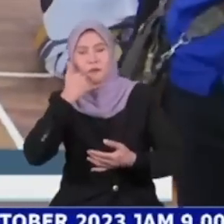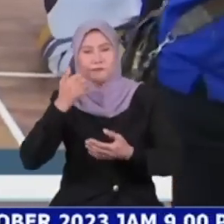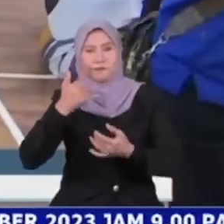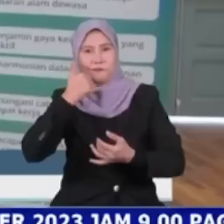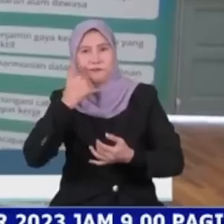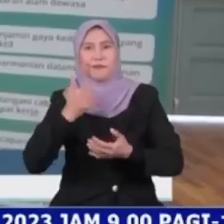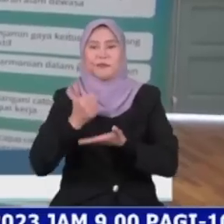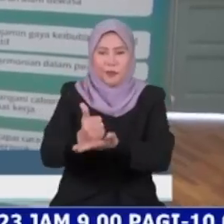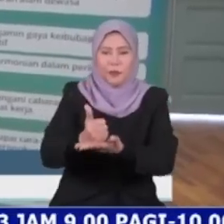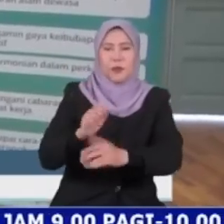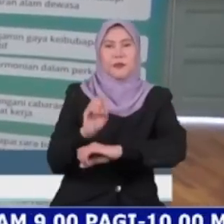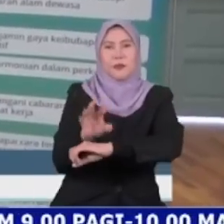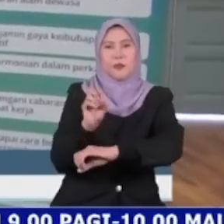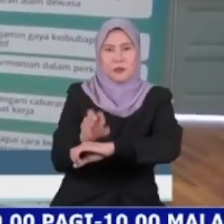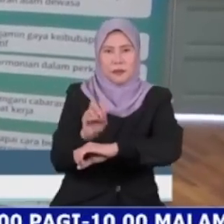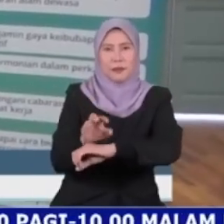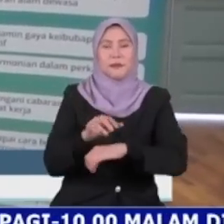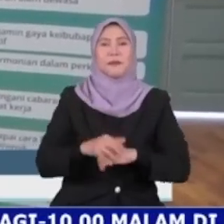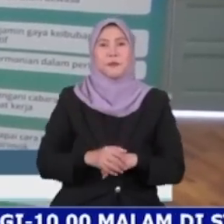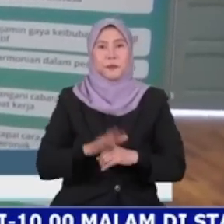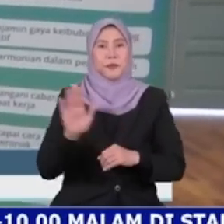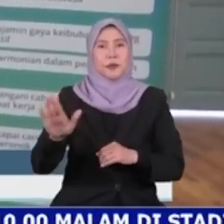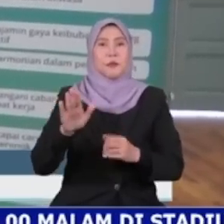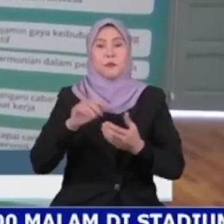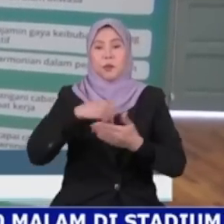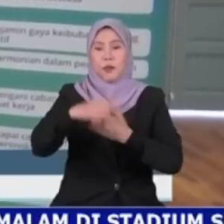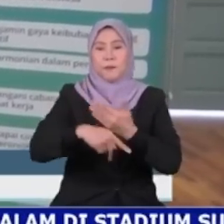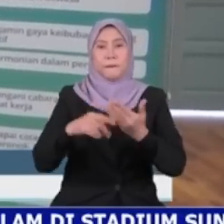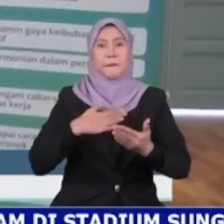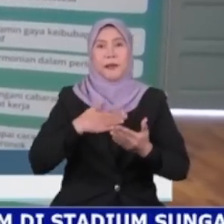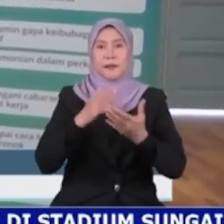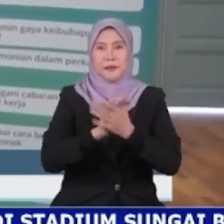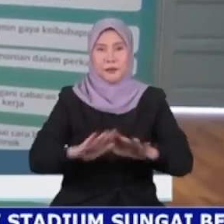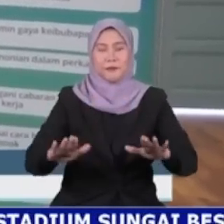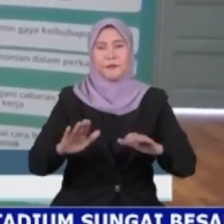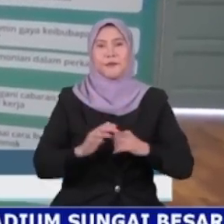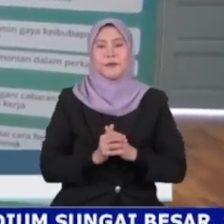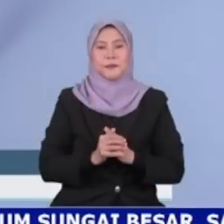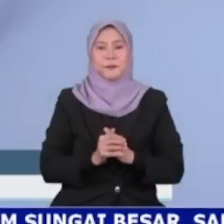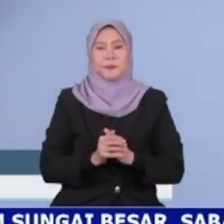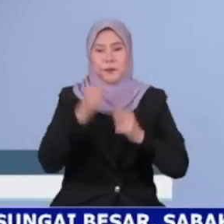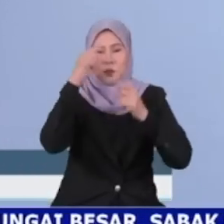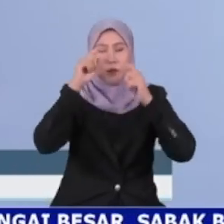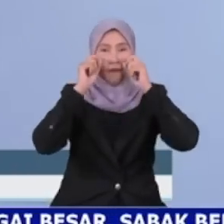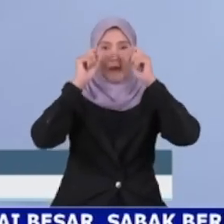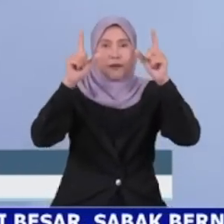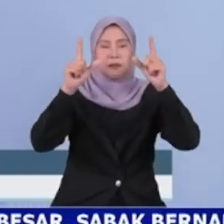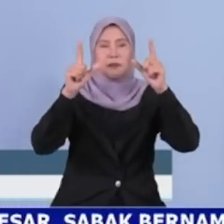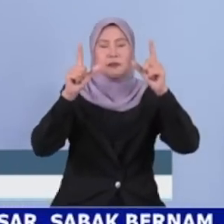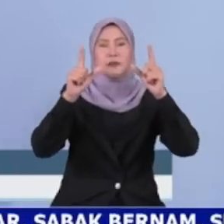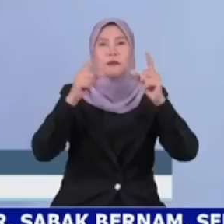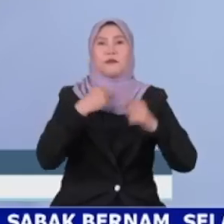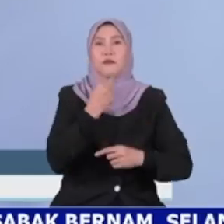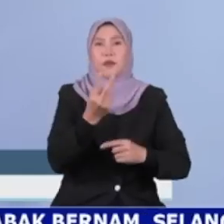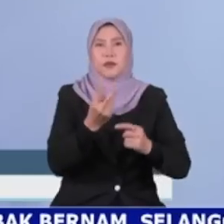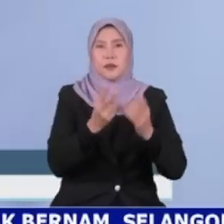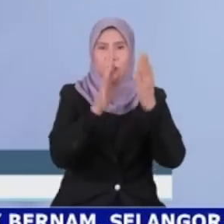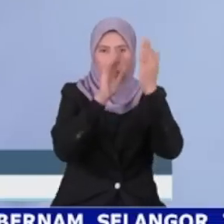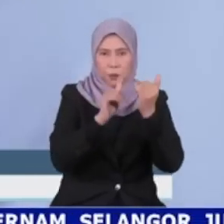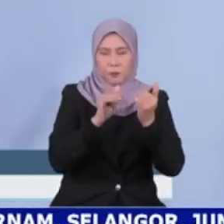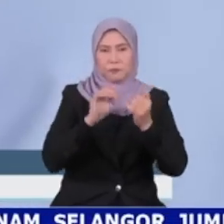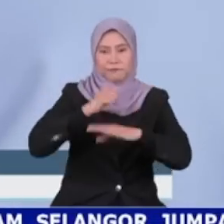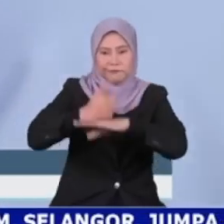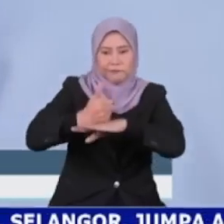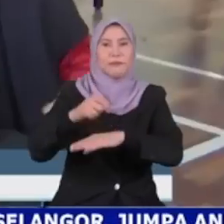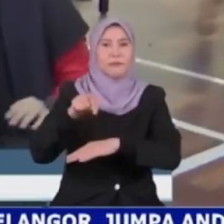kaunseling. KKM turut melancarkan program MySafe, iaitu Malaysia Suicide Awareness Voice of Hope, iaitu usaha tepat